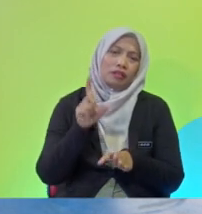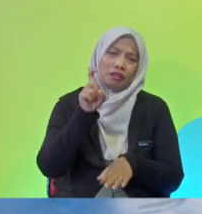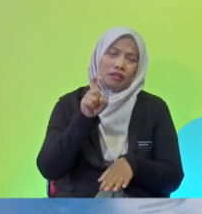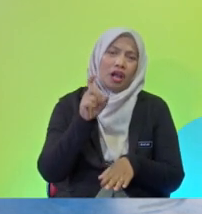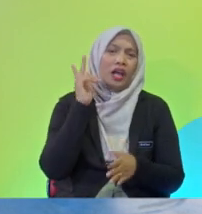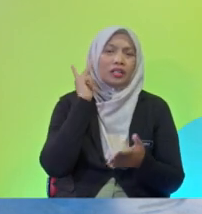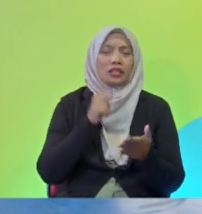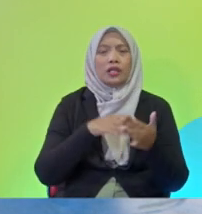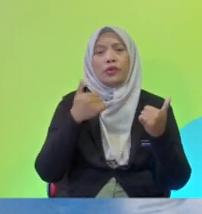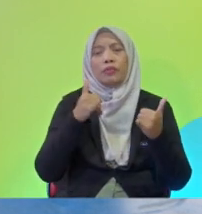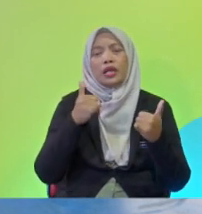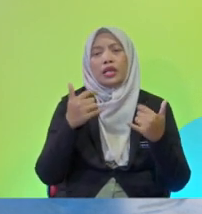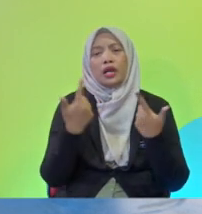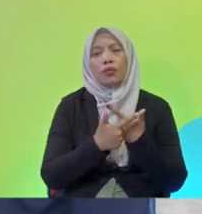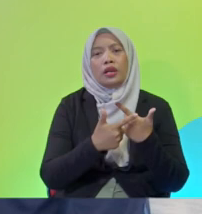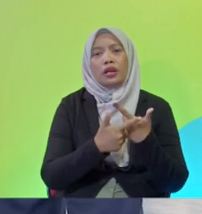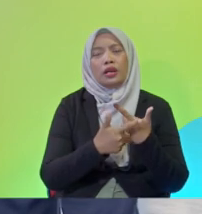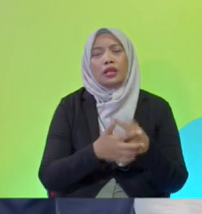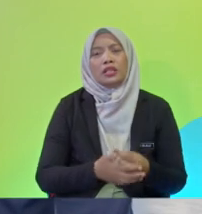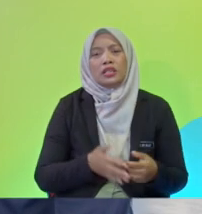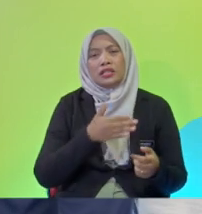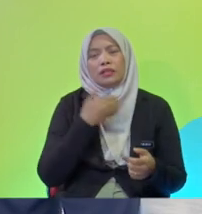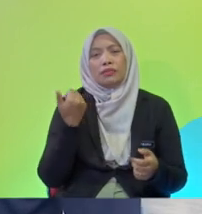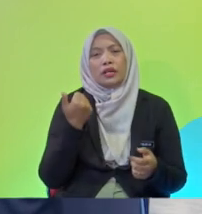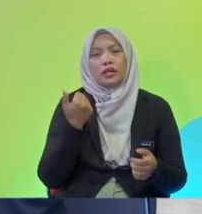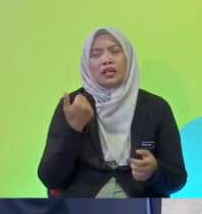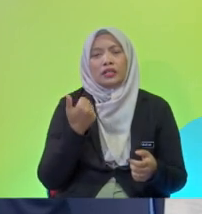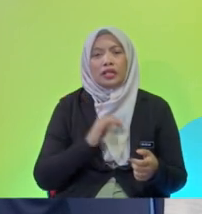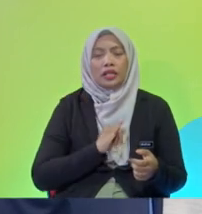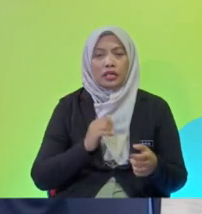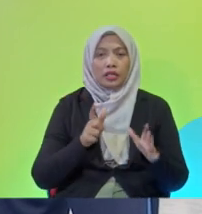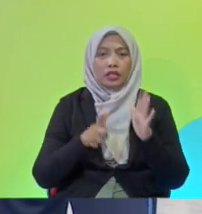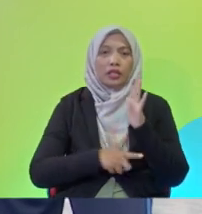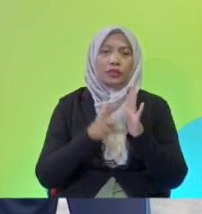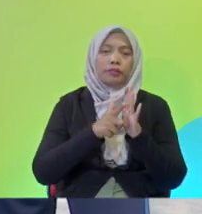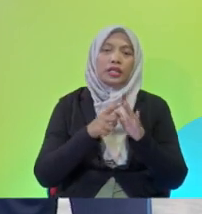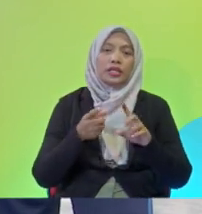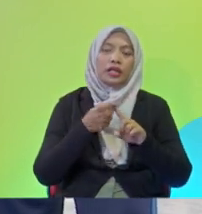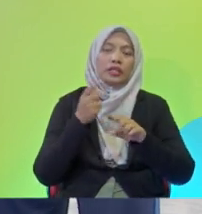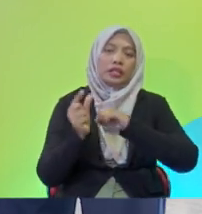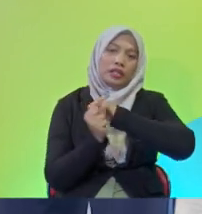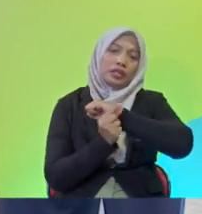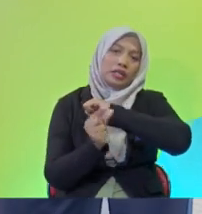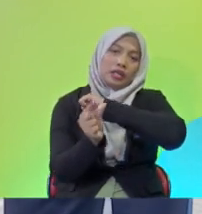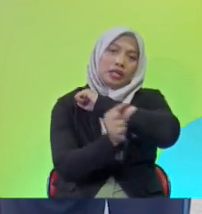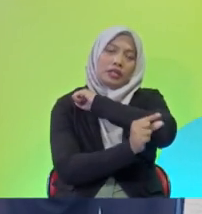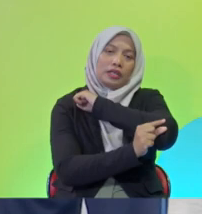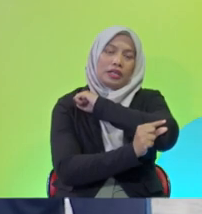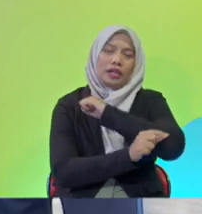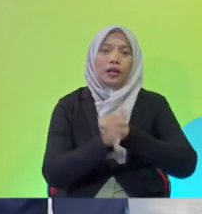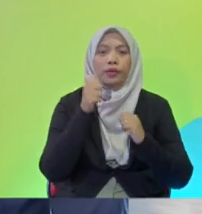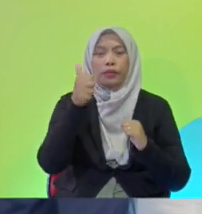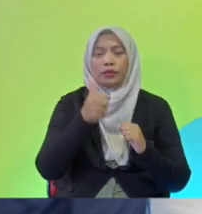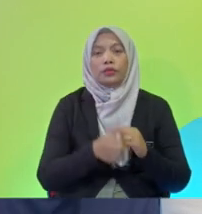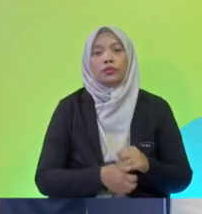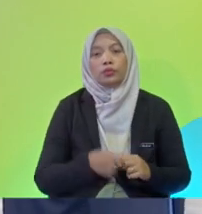kena tau pemain lawan. Uh-huh. Tapi saya mati. Mungkin sebab saya terlebih daripada gelanggang, mungkin itu kesilapan ke. Okey. Bagus ya. Sebenarnya